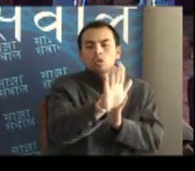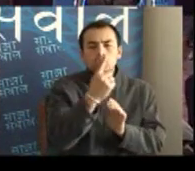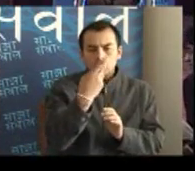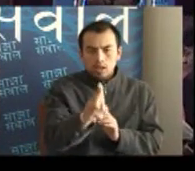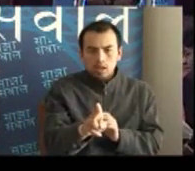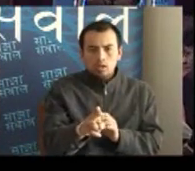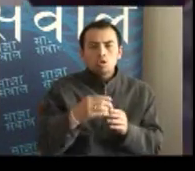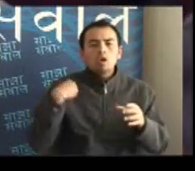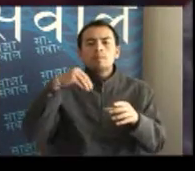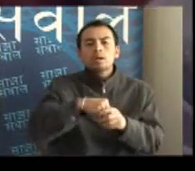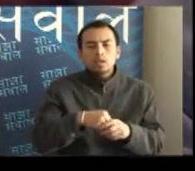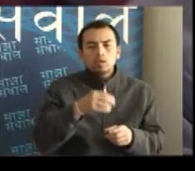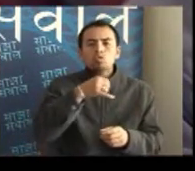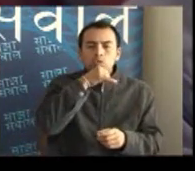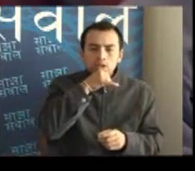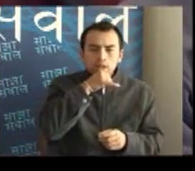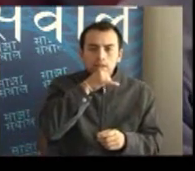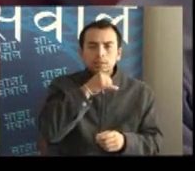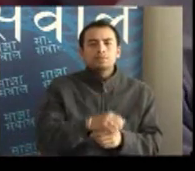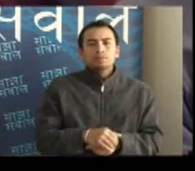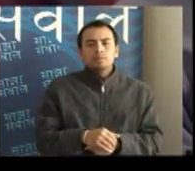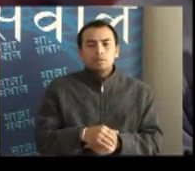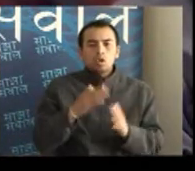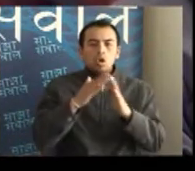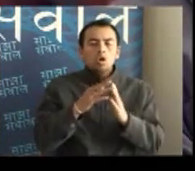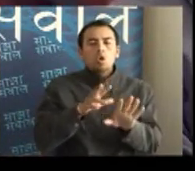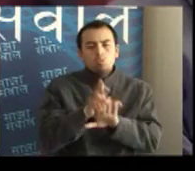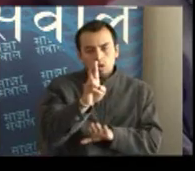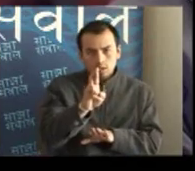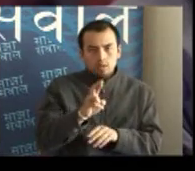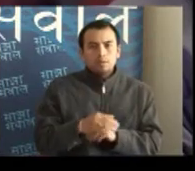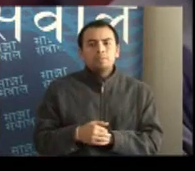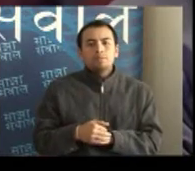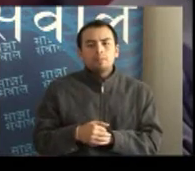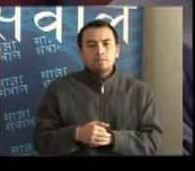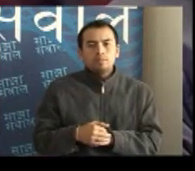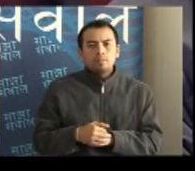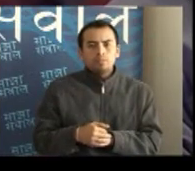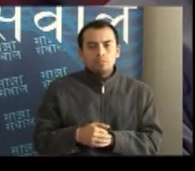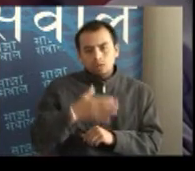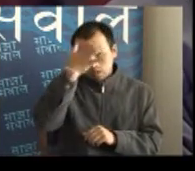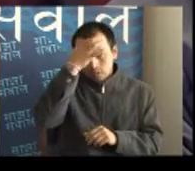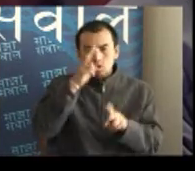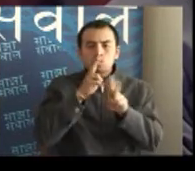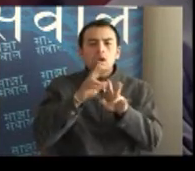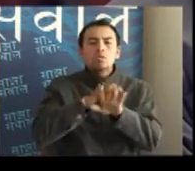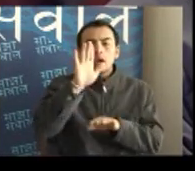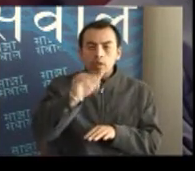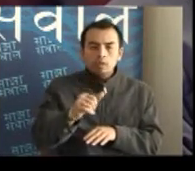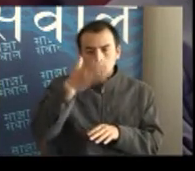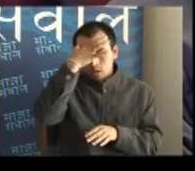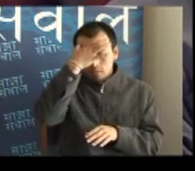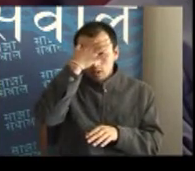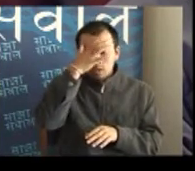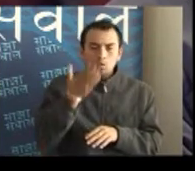एकजना सहभागी। म ढुनिरा 40, घर मेरो रौतहट। अब यहाँ समस्याको कुरा आयो, समस्या